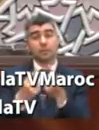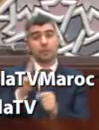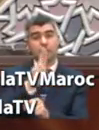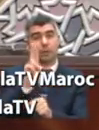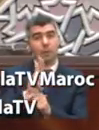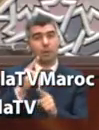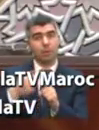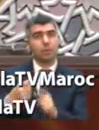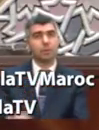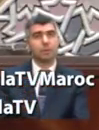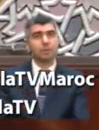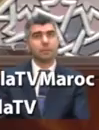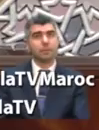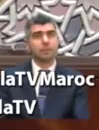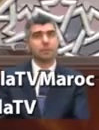اضافيه؟